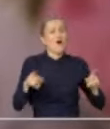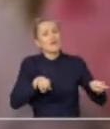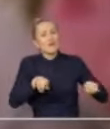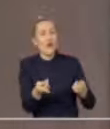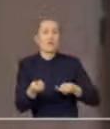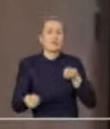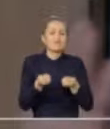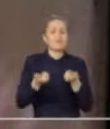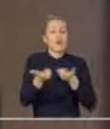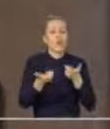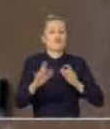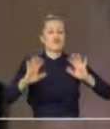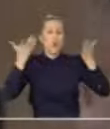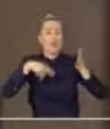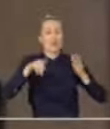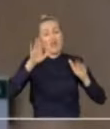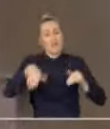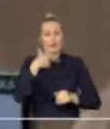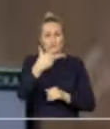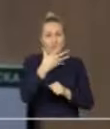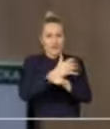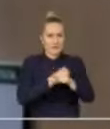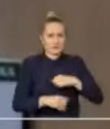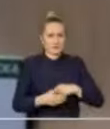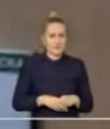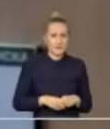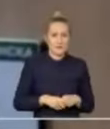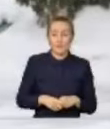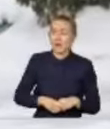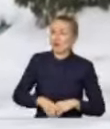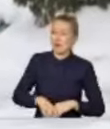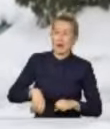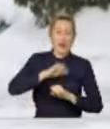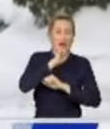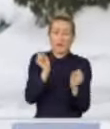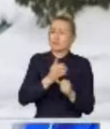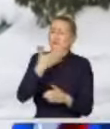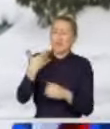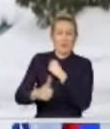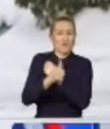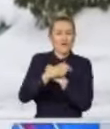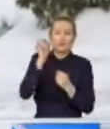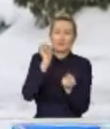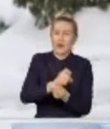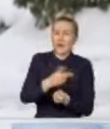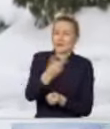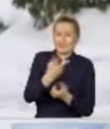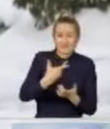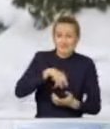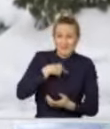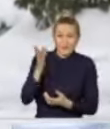relacji online grożą 3 lata więzienia. Absolutnie żadnych dowodów przeciwko Kacierynie dziś nie usłyszeliśmy i jestem pewny, że